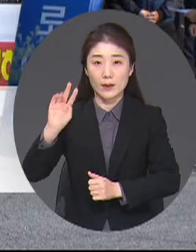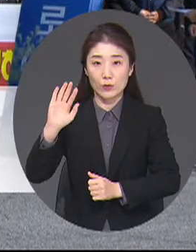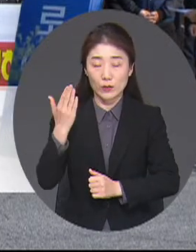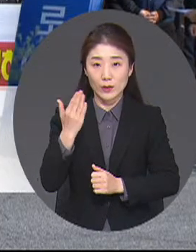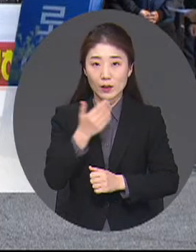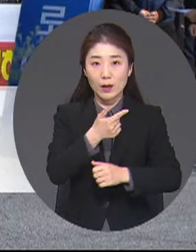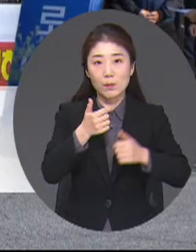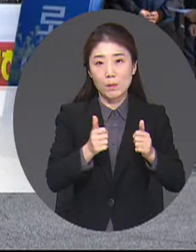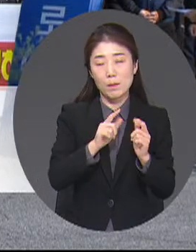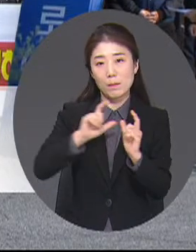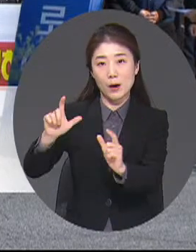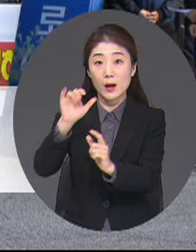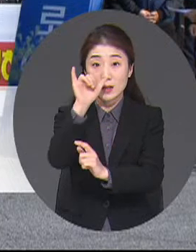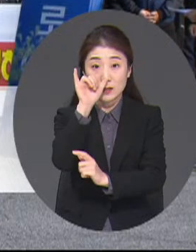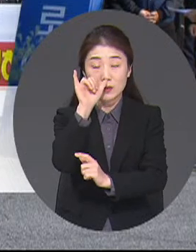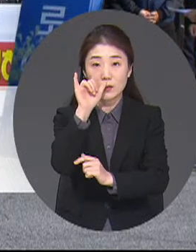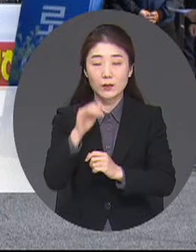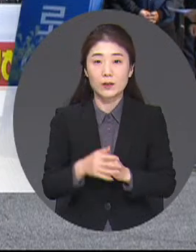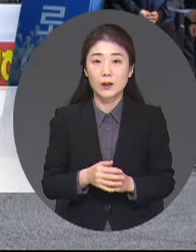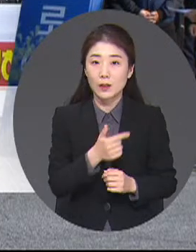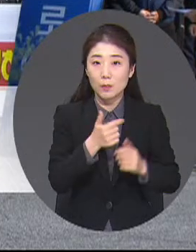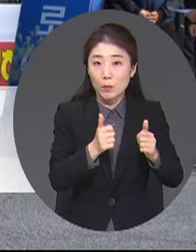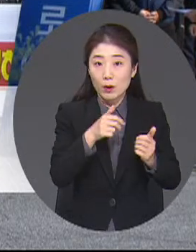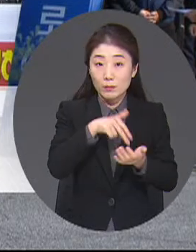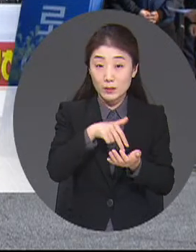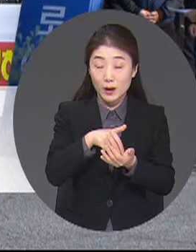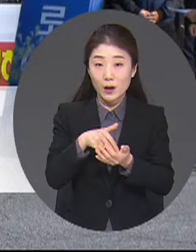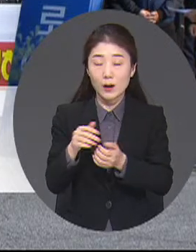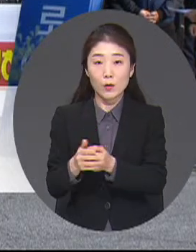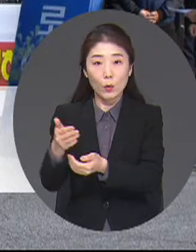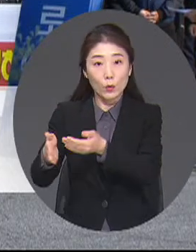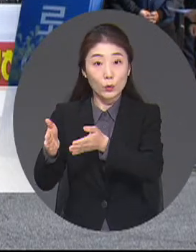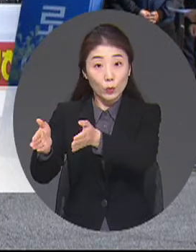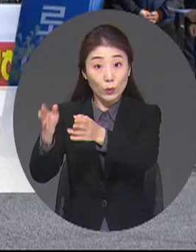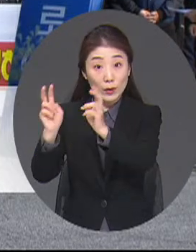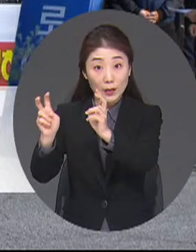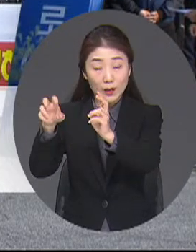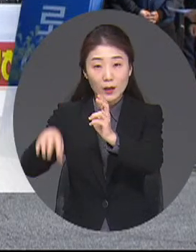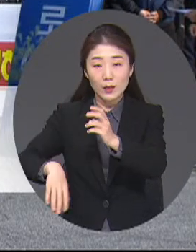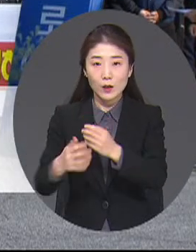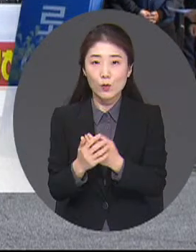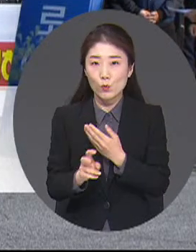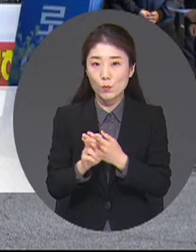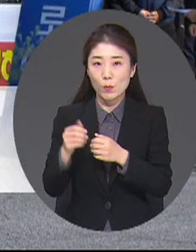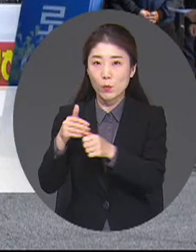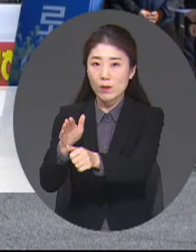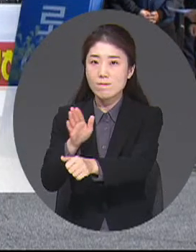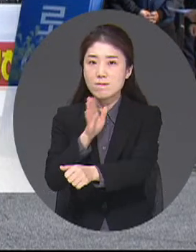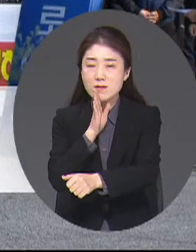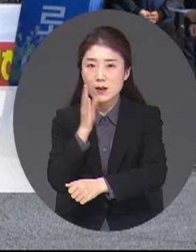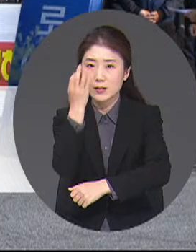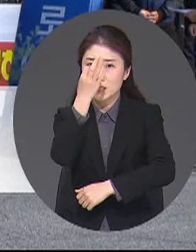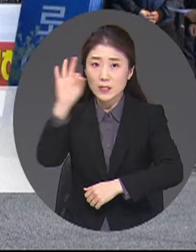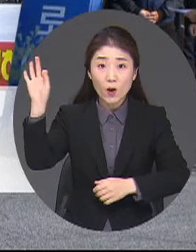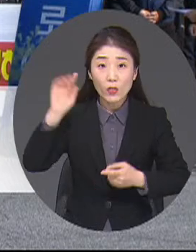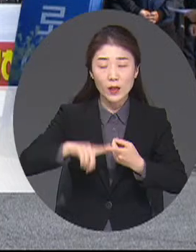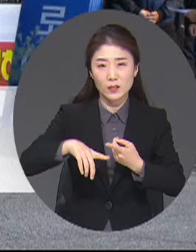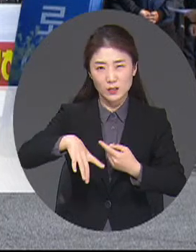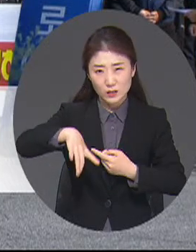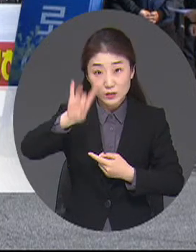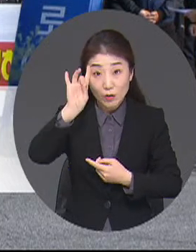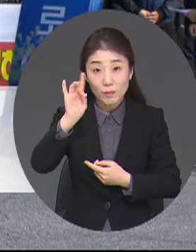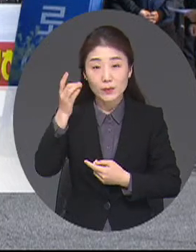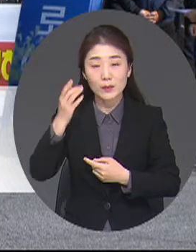나왔습니다 대법원이 민자 고속도로에 대해 불법 파견을 인정한 건 이번이 처음인데요 하지만 노동자들은